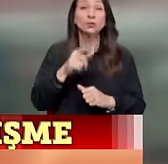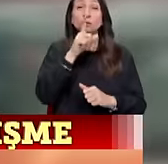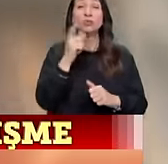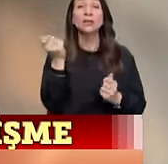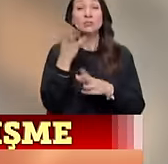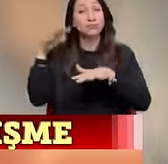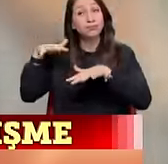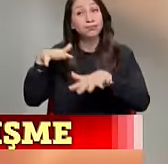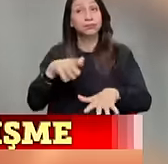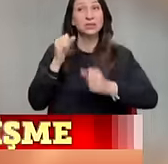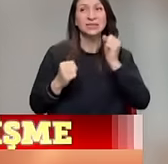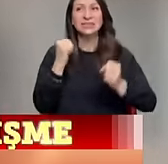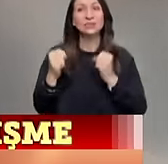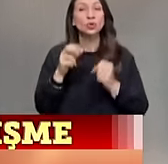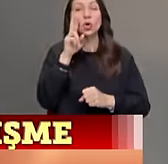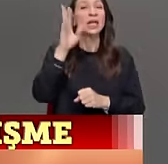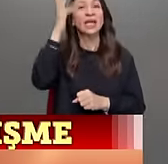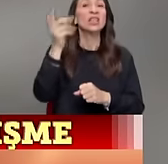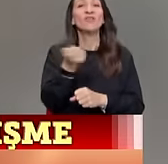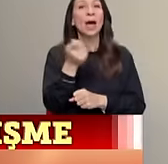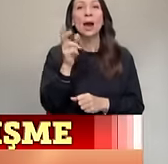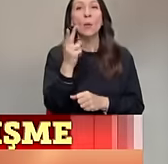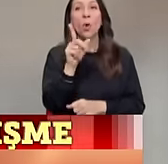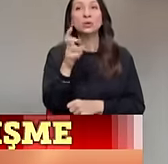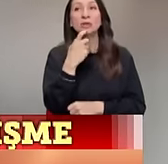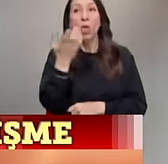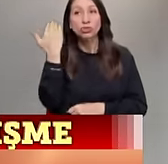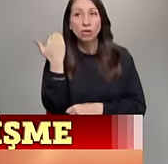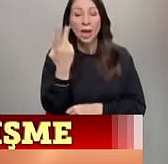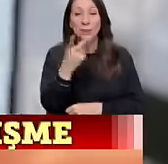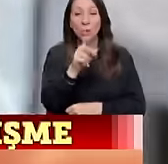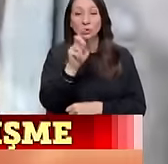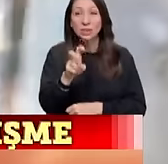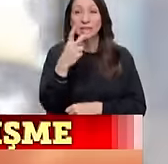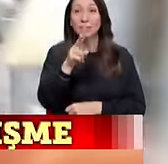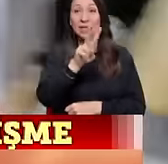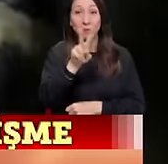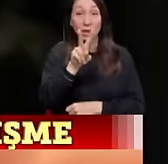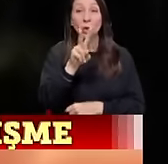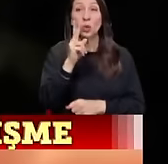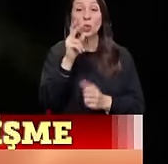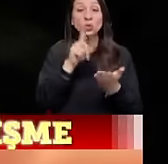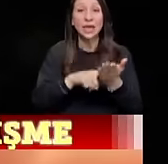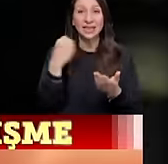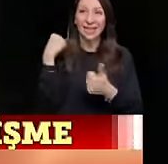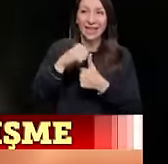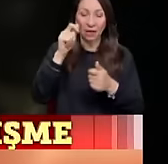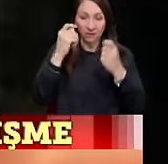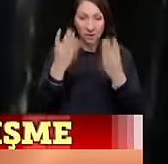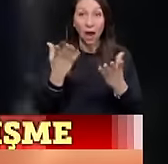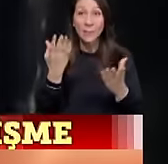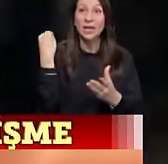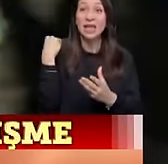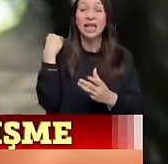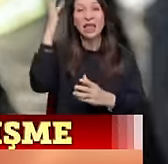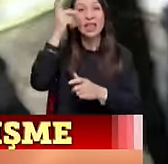kişiyle dolan o işletmeye son itfaiye raporu 18 yıl önce verildi. 2018'de ve 2020'de ruhsat yenilendi ancak yeni